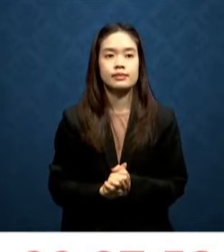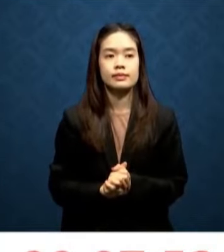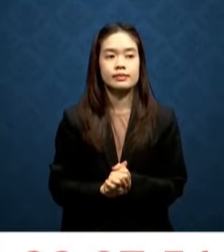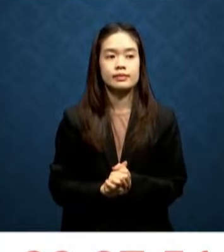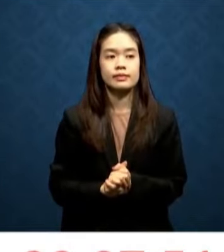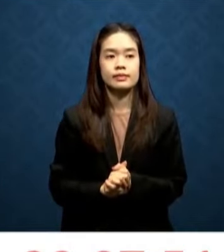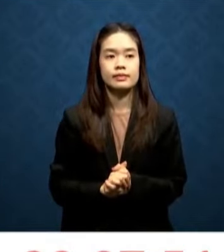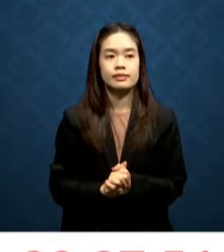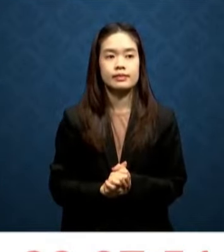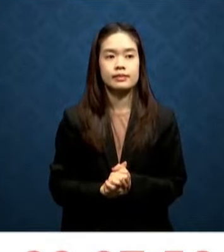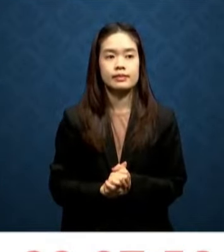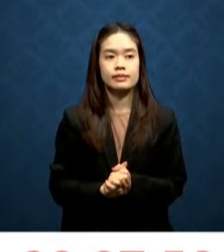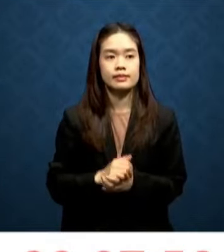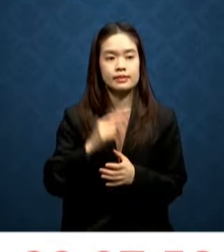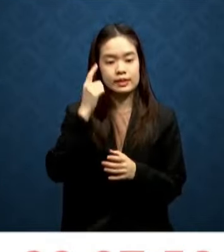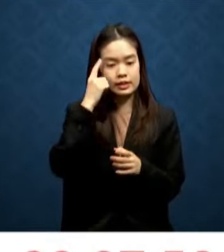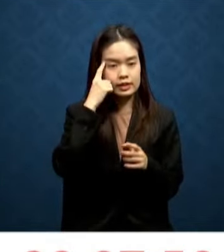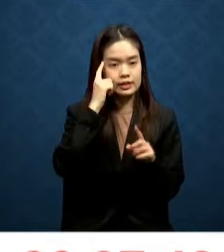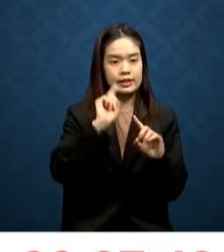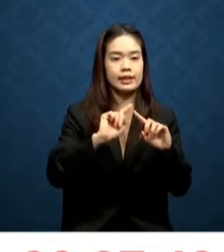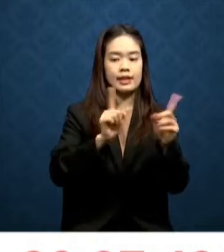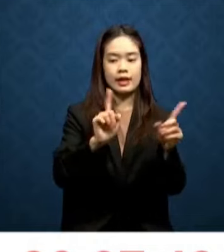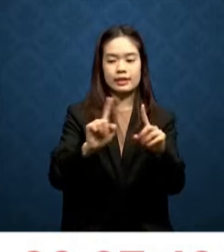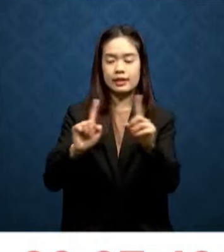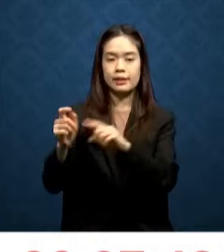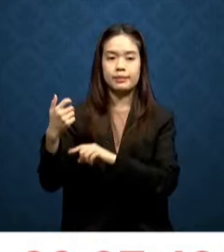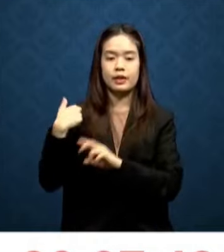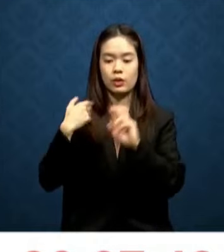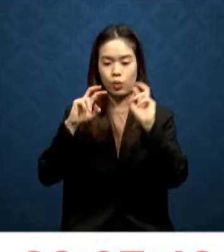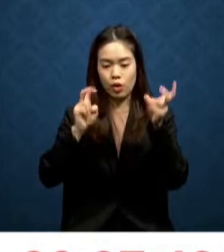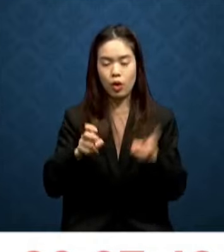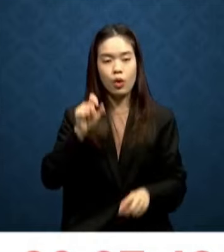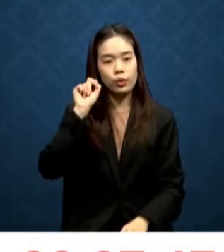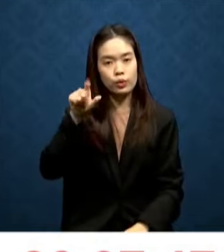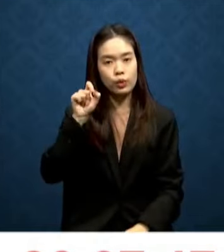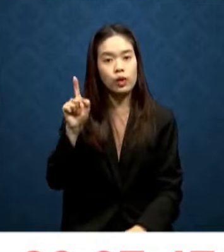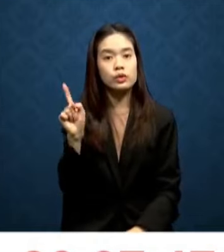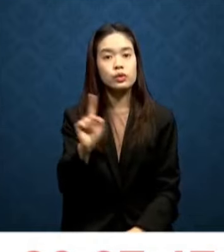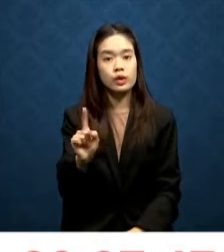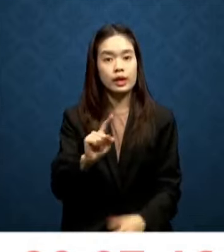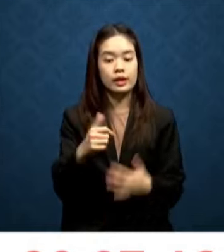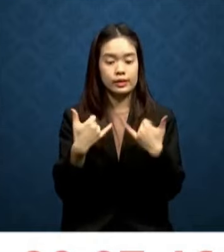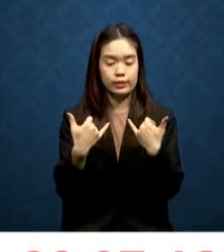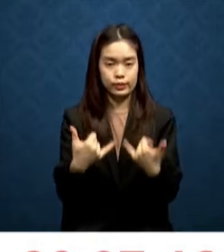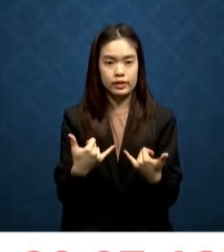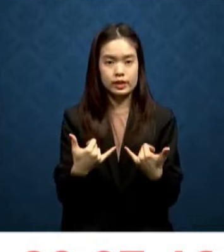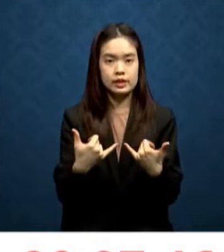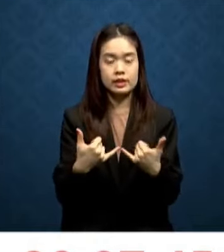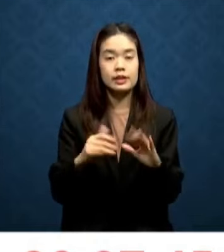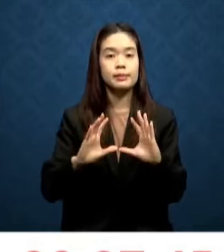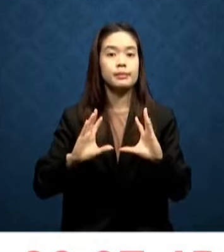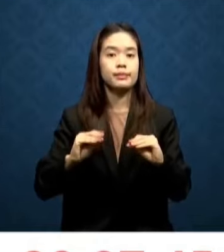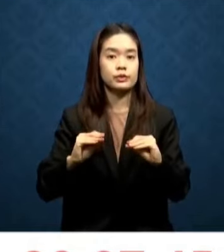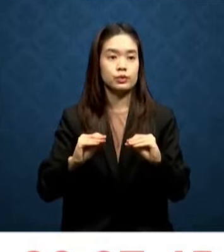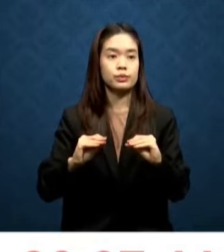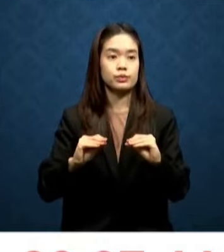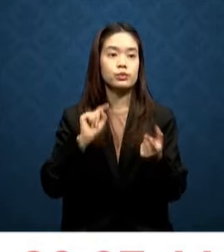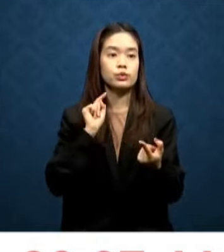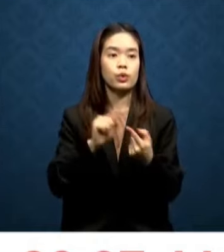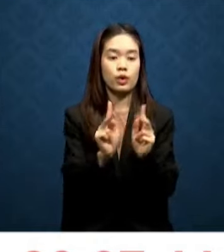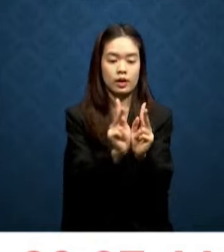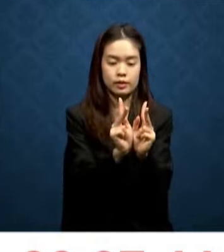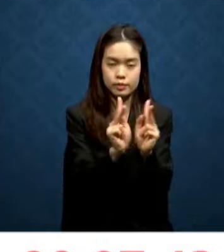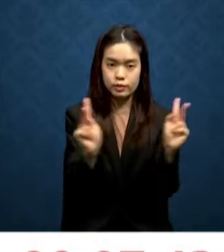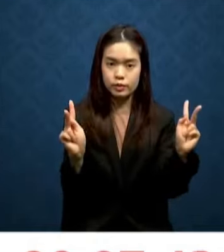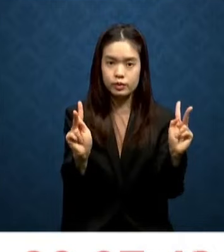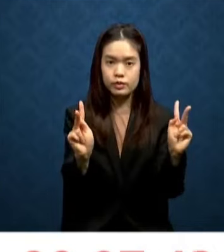ที่ค่อนข้างจะไม่ตรงกันในเรื่องของเรื่องเร่งด่วนและไม่เร่งด่วนวันนี้ สิ่งที่เรากำลังประชุมกันก็คือกรรมธิการสามั